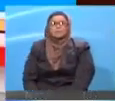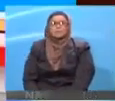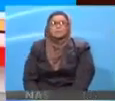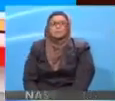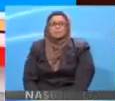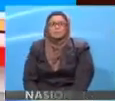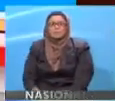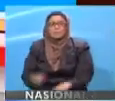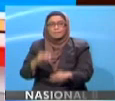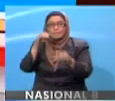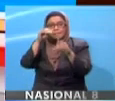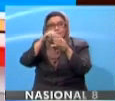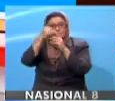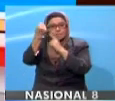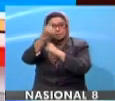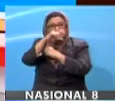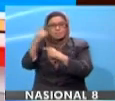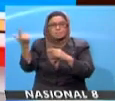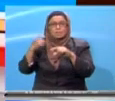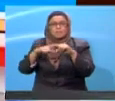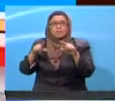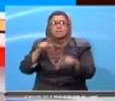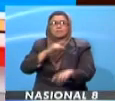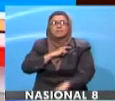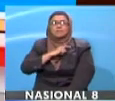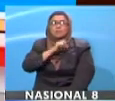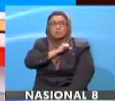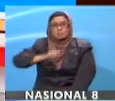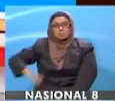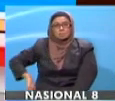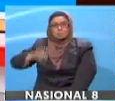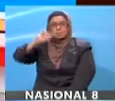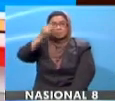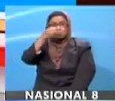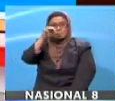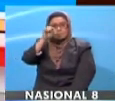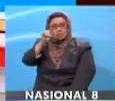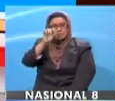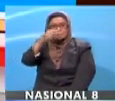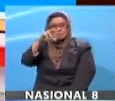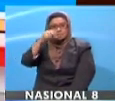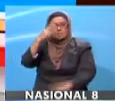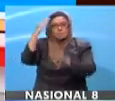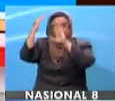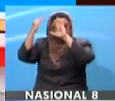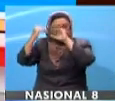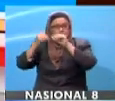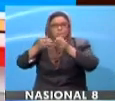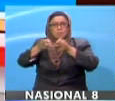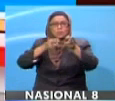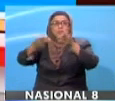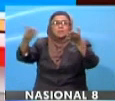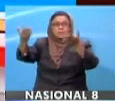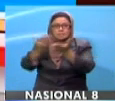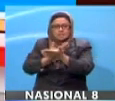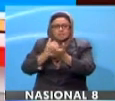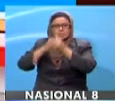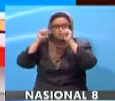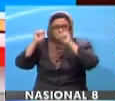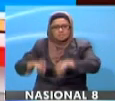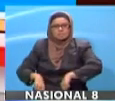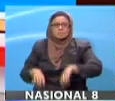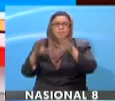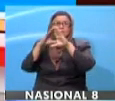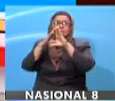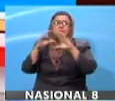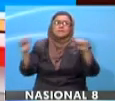Dalam perkembangan berasingan, Tengku Abdullah Sultan Ahmad Shah mengharapkan pengurusan baru KHM mampu mengatasi masalah dana persatuan